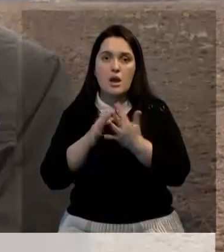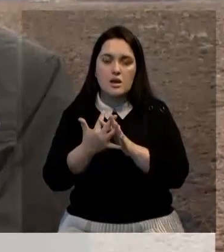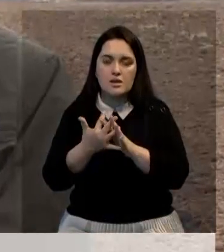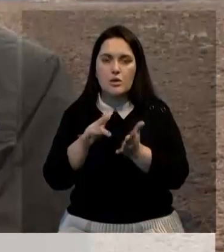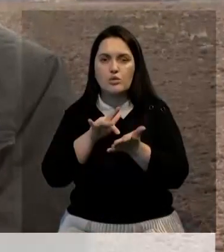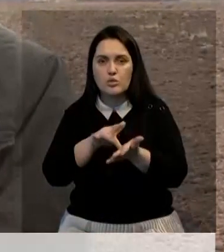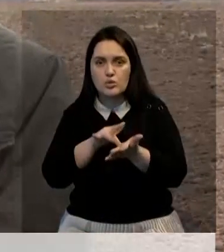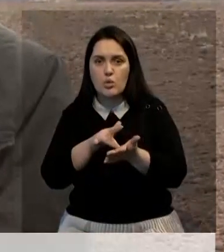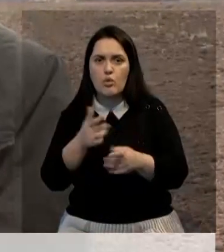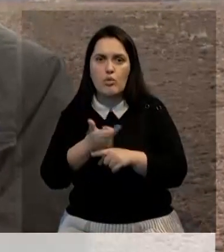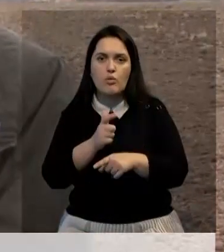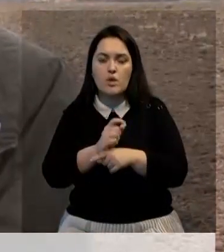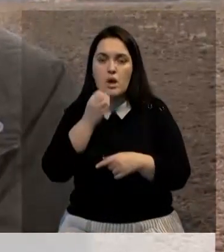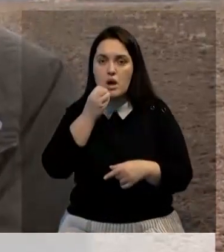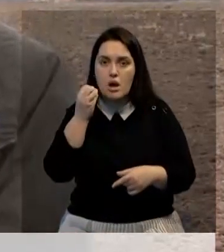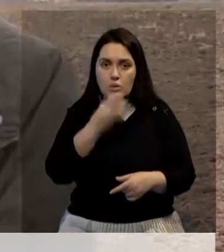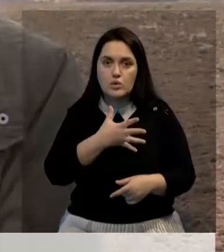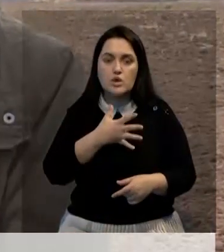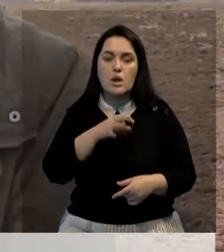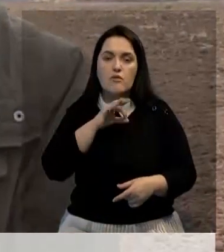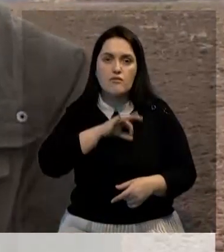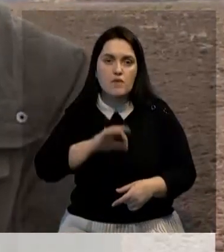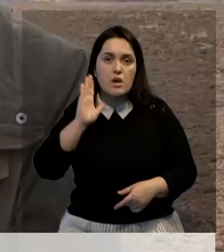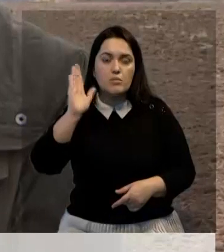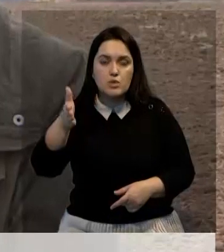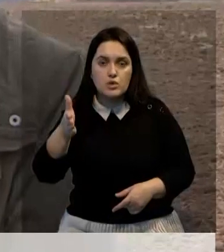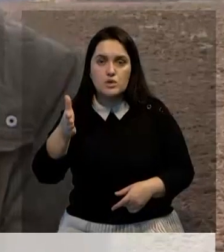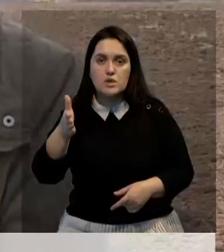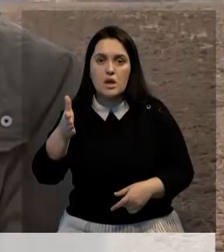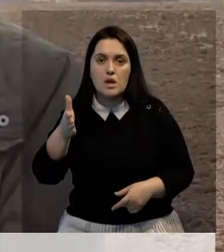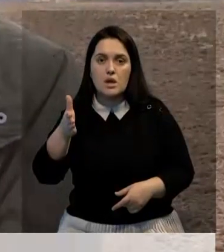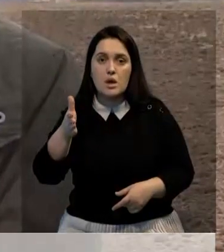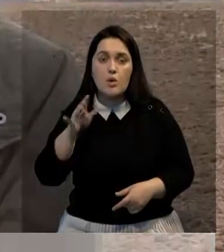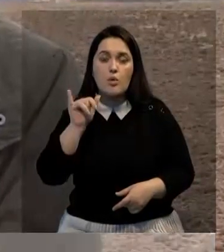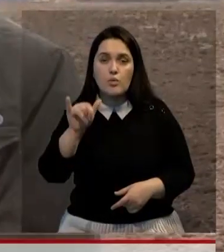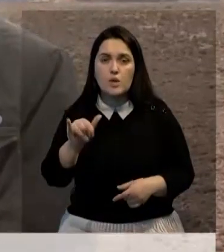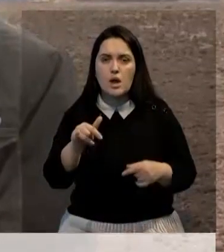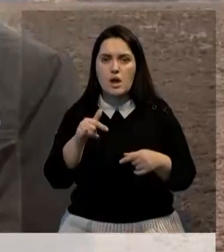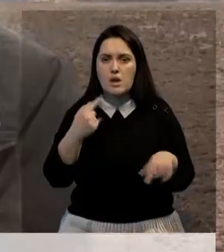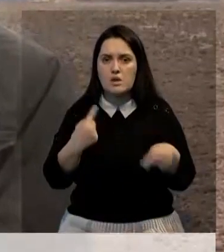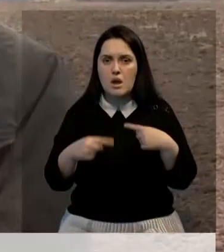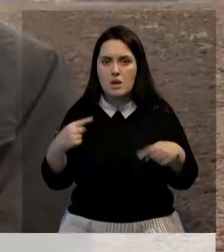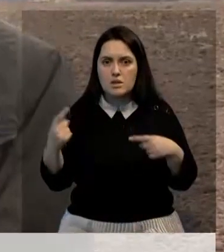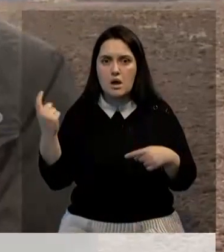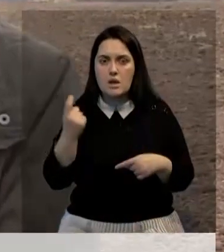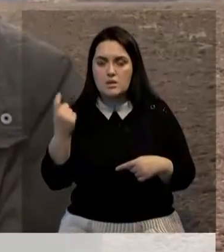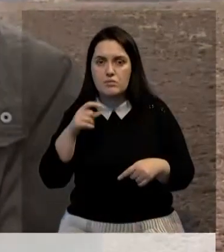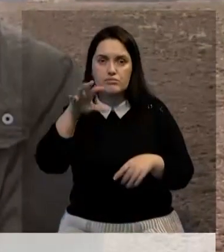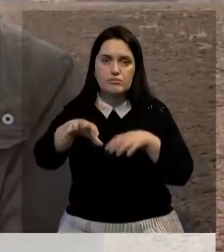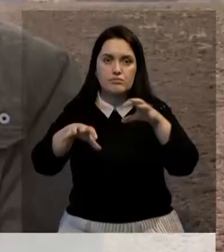имеет хорошие перспективы потому что у нас разноплановые хозяйства